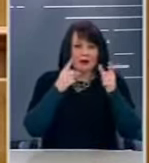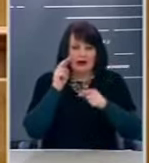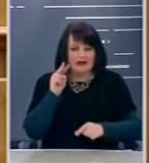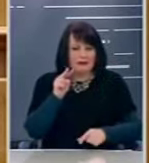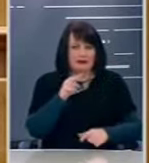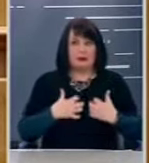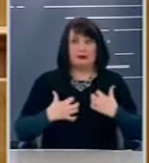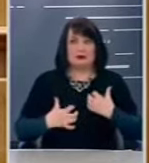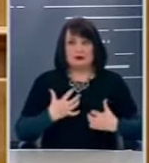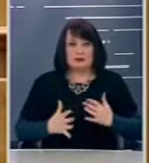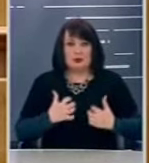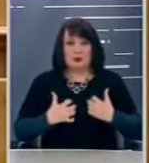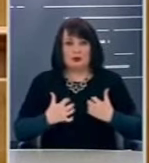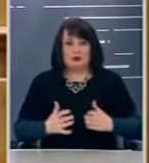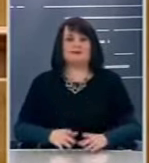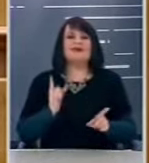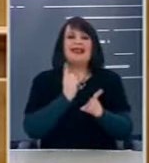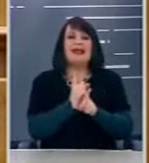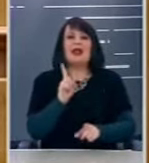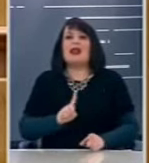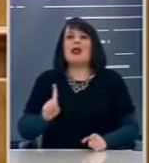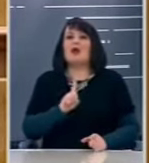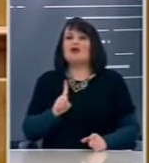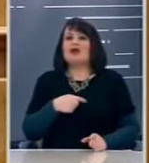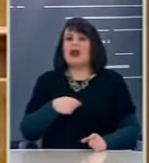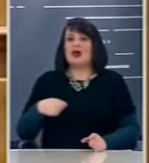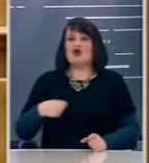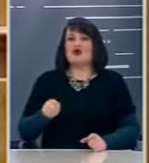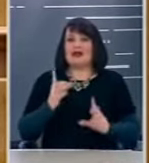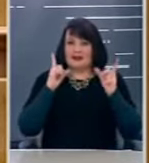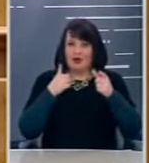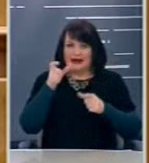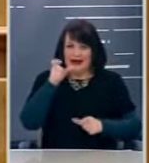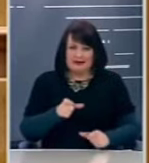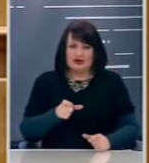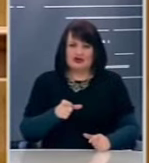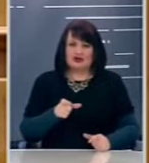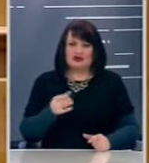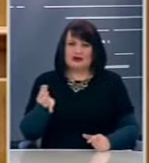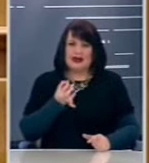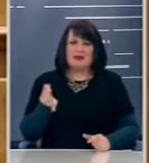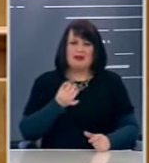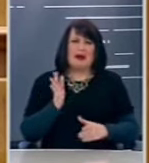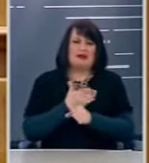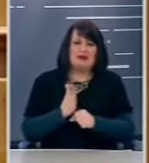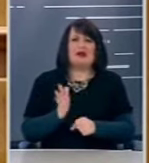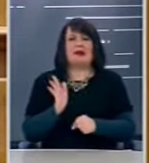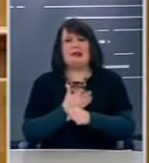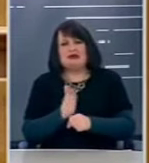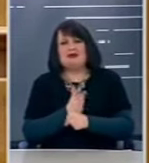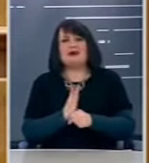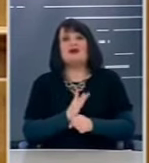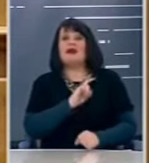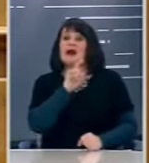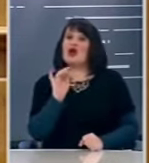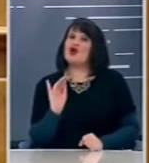Δημοκρατίας, ειδικά ο κύριος Μητσοτάκης, που πρωταγωνίστησε σε αυτά τα σενάρια της καταστροφής, υπάρχει ένα